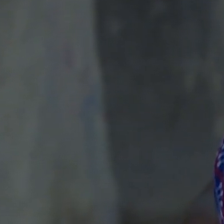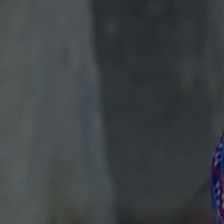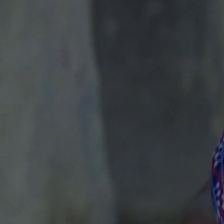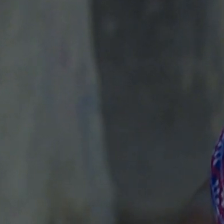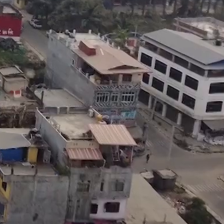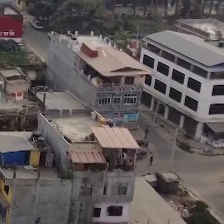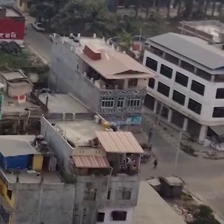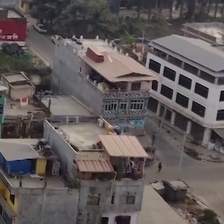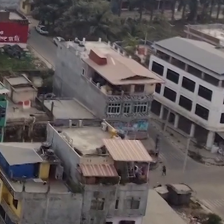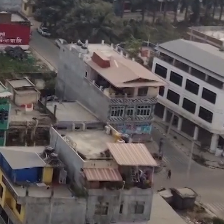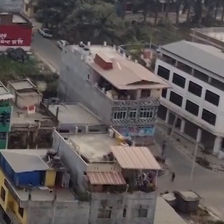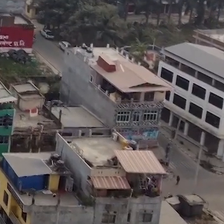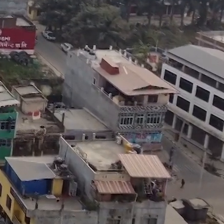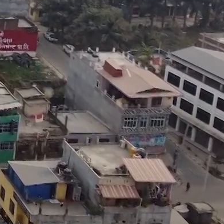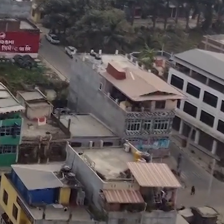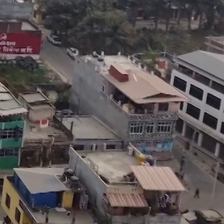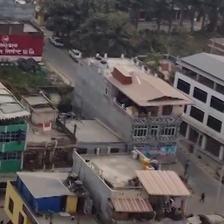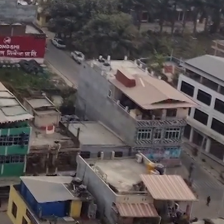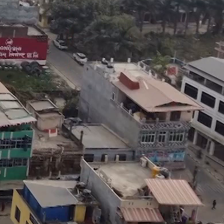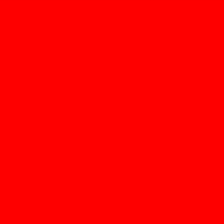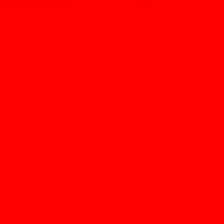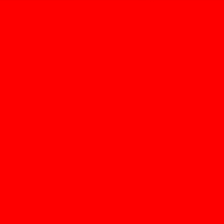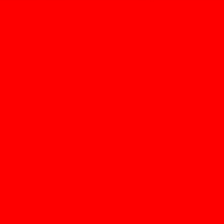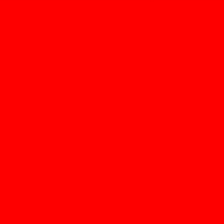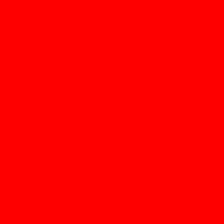तपाईँका परिवारले तपाईँलाई पर्खिरहेका छन्।